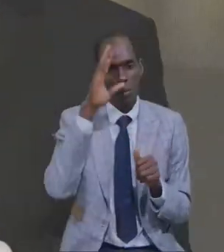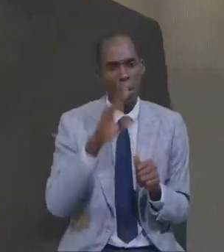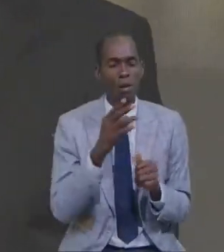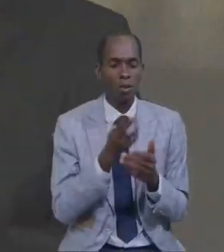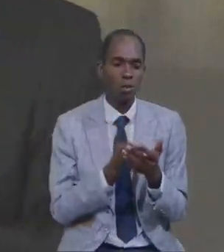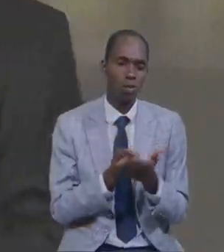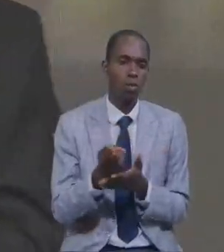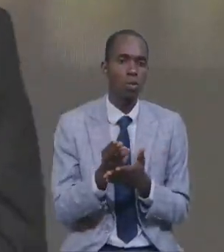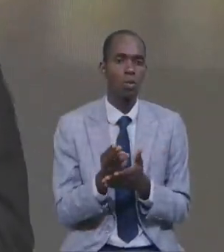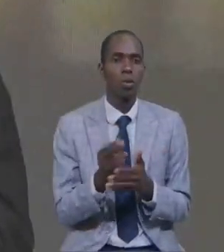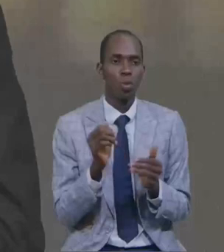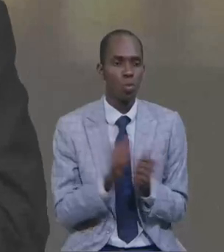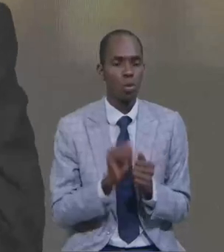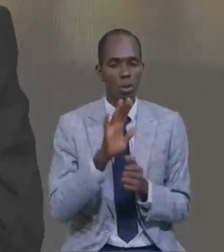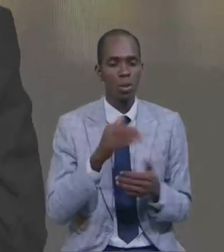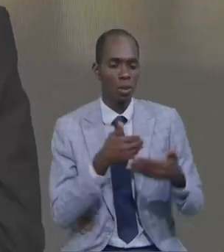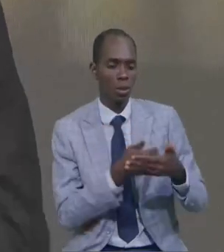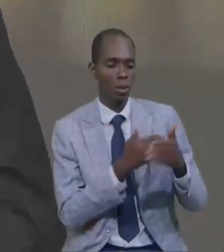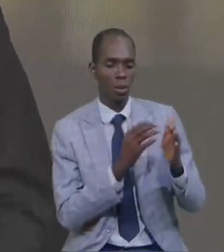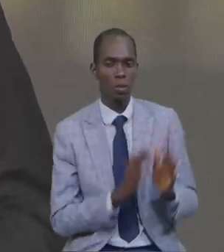membres les uns des autres.